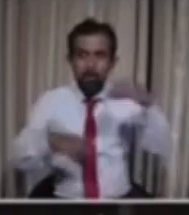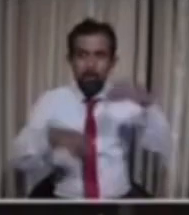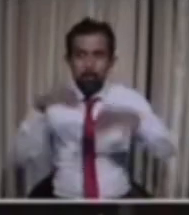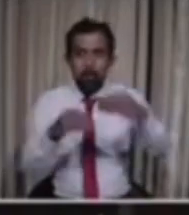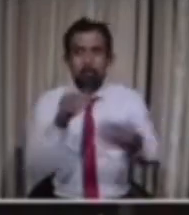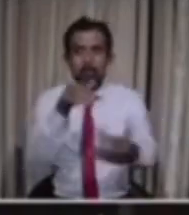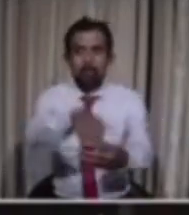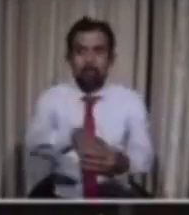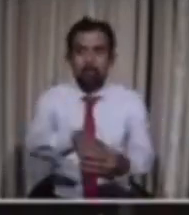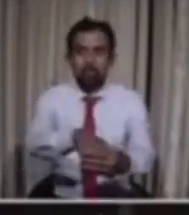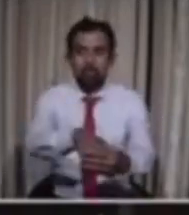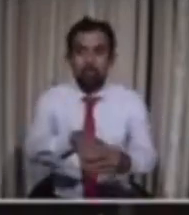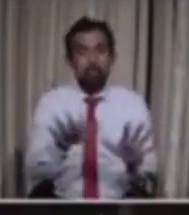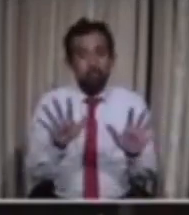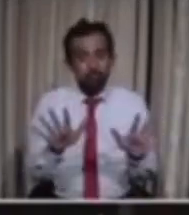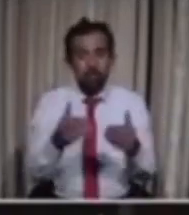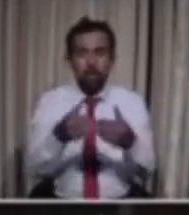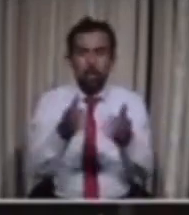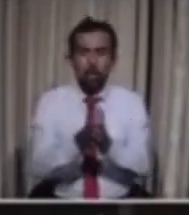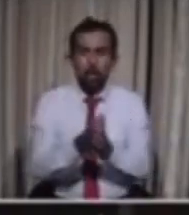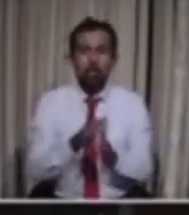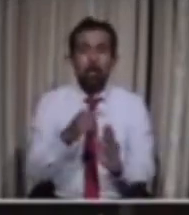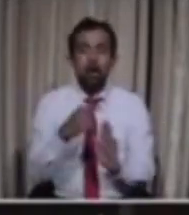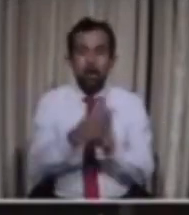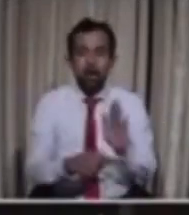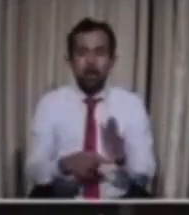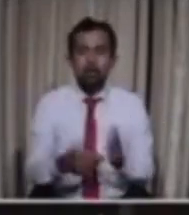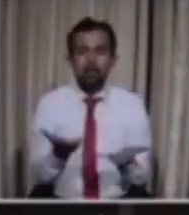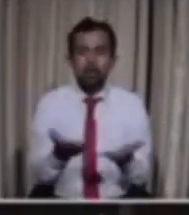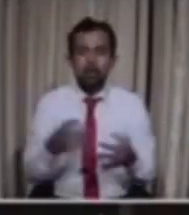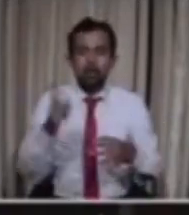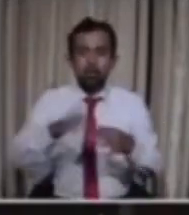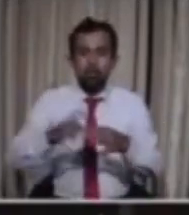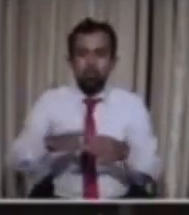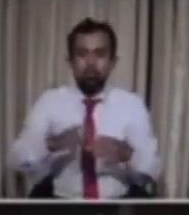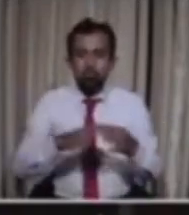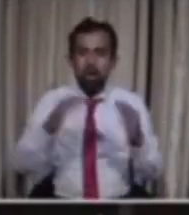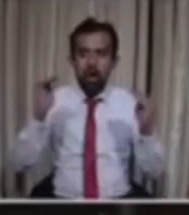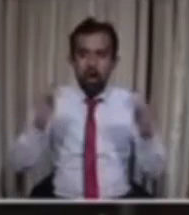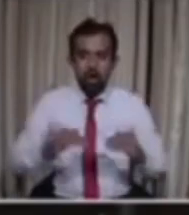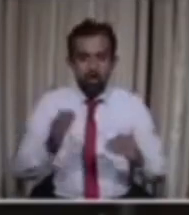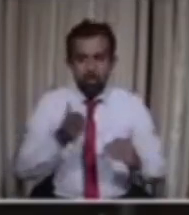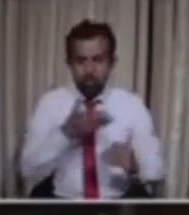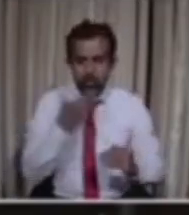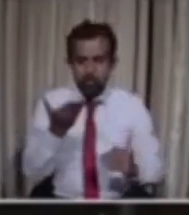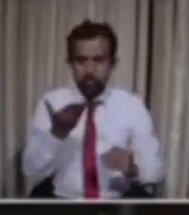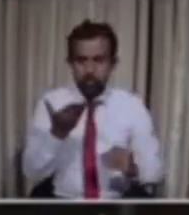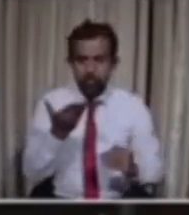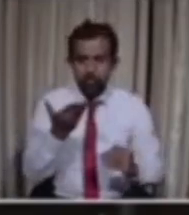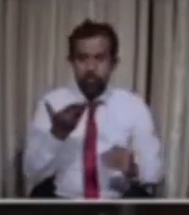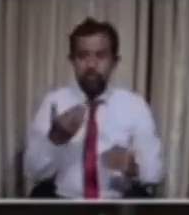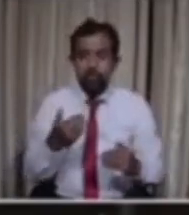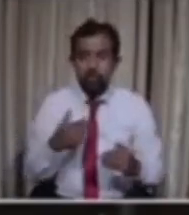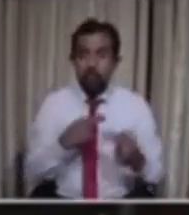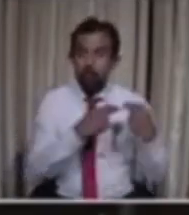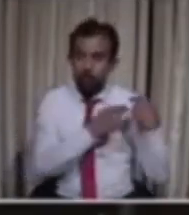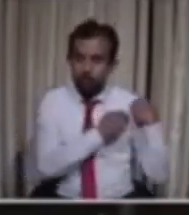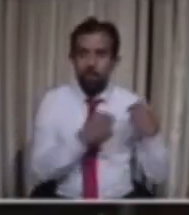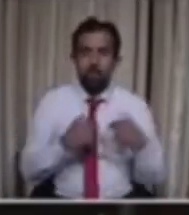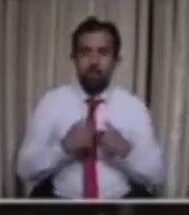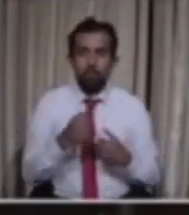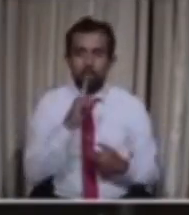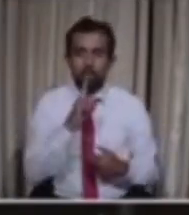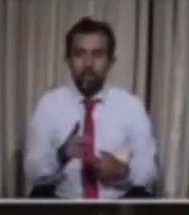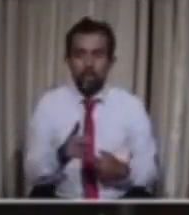தேசத்தில் ஏற்பட்டிருக்கின்ற இந்த நெருக்கடி நிலைகளை நீங்கள் கலைந்து கொள்ளக்கூடியதாக இருக்கும் என்பதை நாங்கள் பொறுப்புணர்வுடன் சொல்லிக் விரும்புகின்றோம். இல்லை என்று சொல்லி சொன்னால்